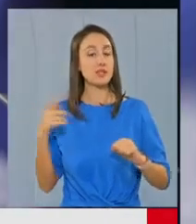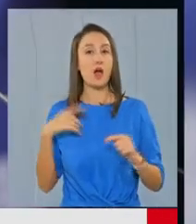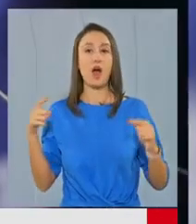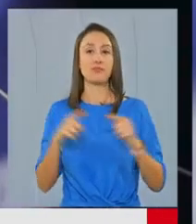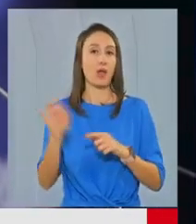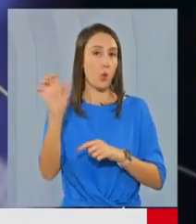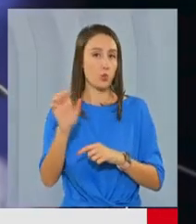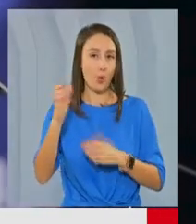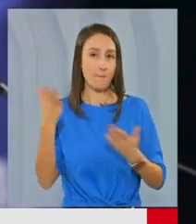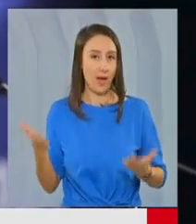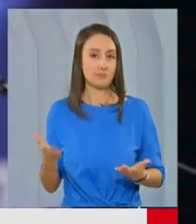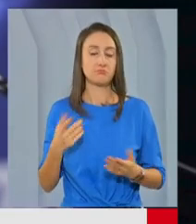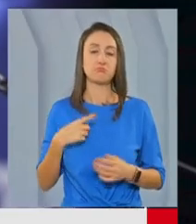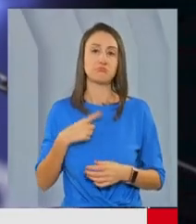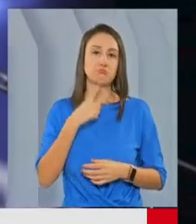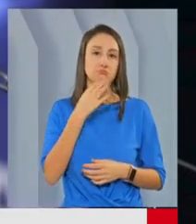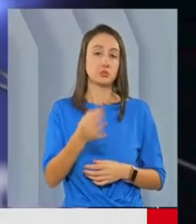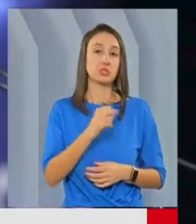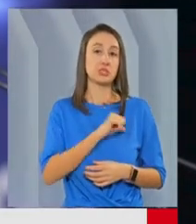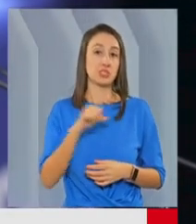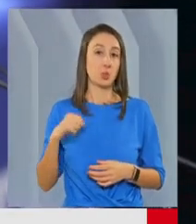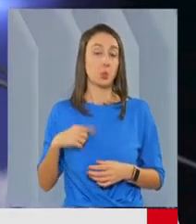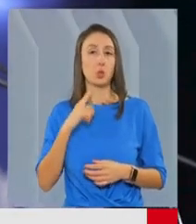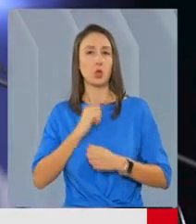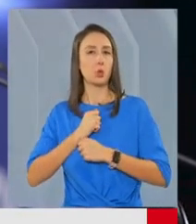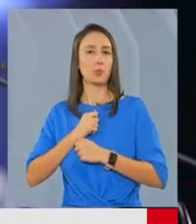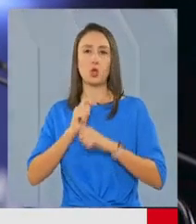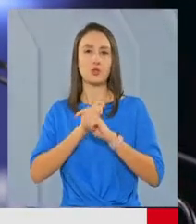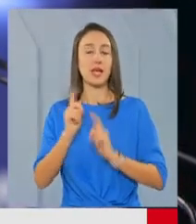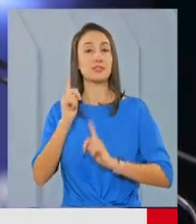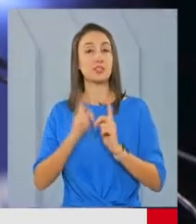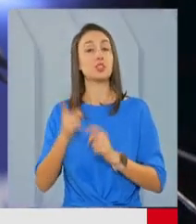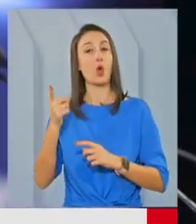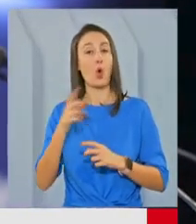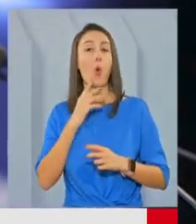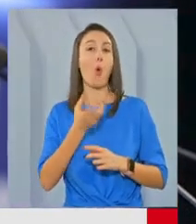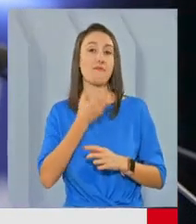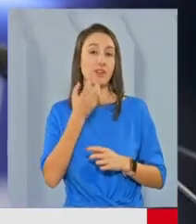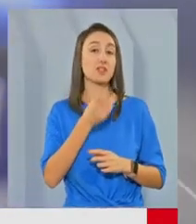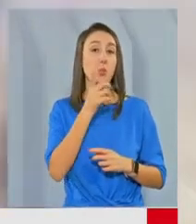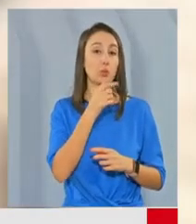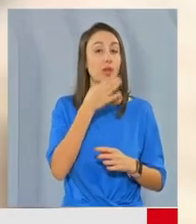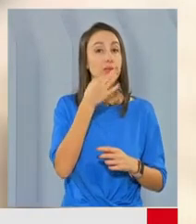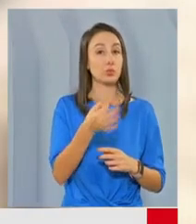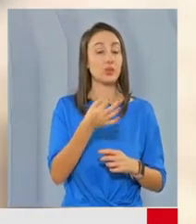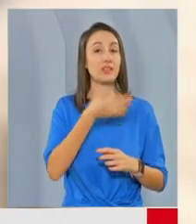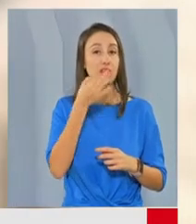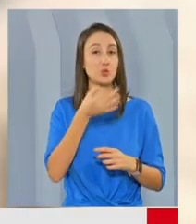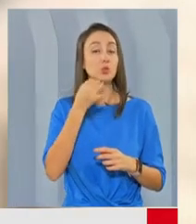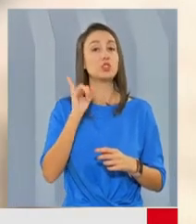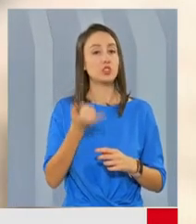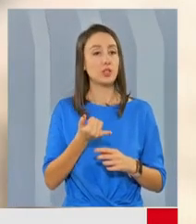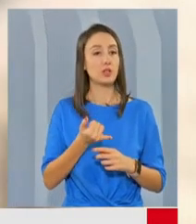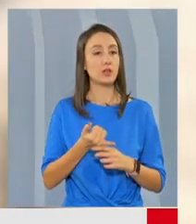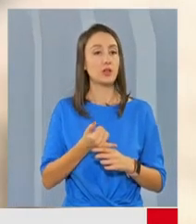antieuropean BA s a autoc caracterizat și Patriot deși el tocmai lua parte la o conferință la care a susținut un discurs și